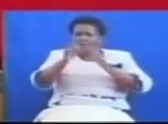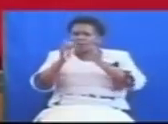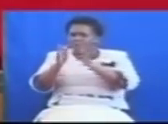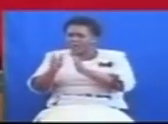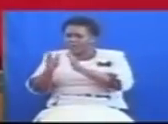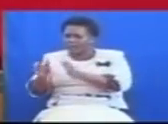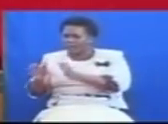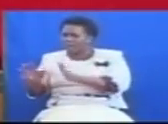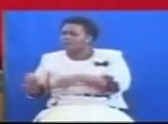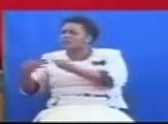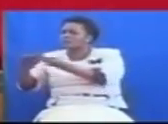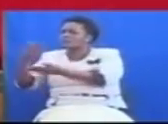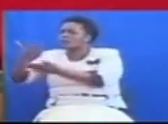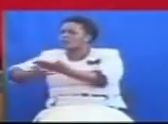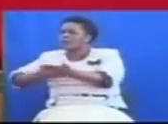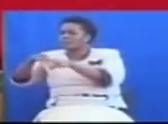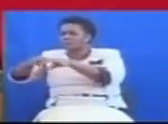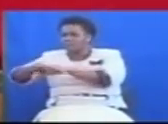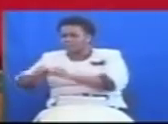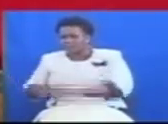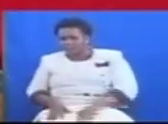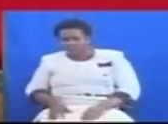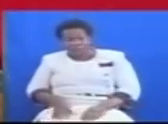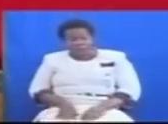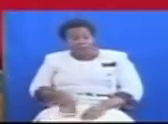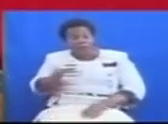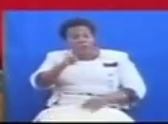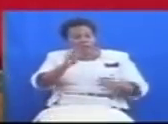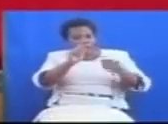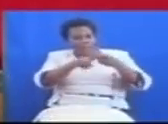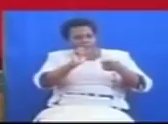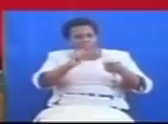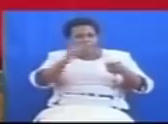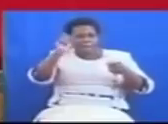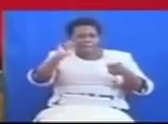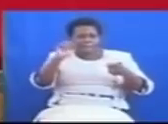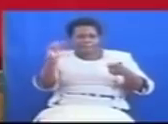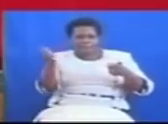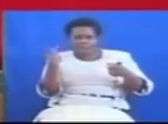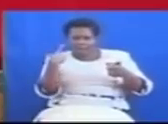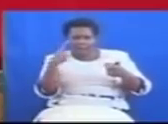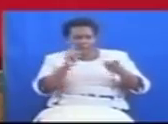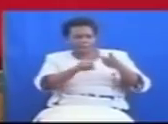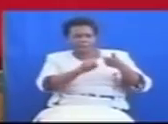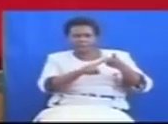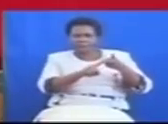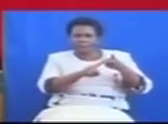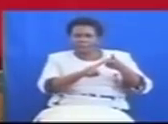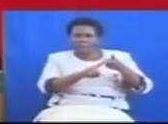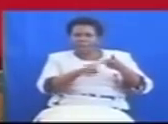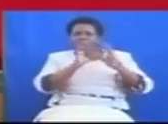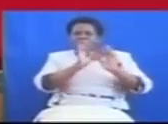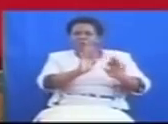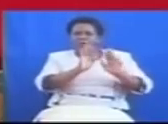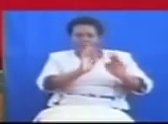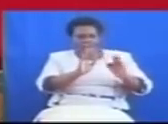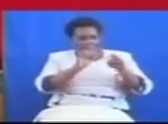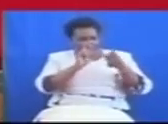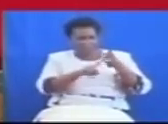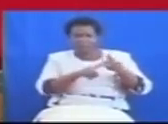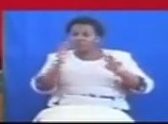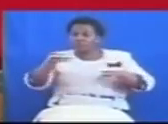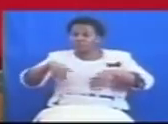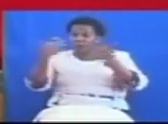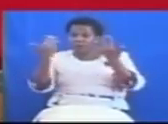ardhi. Halmashauri hizo ni halmashauri ya jiji la Mbeya, halmashauri ya manispaa ya Ilemela, halmashauri ya